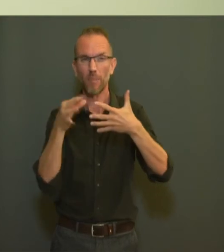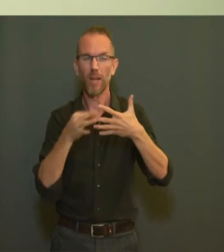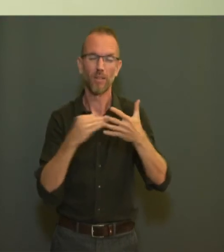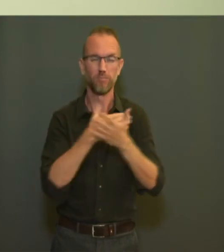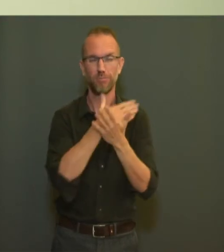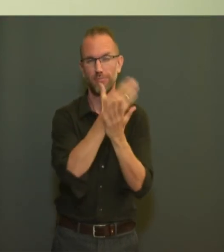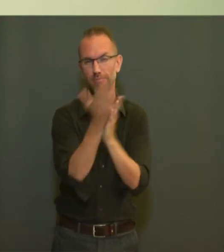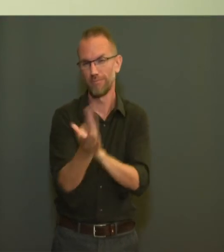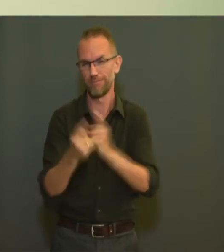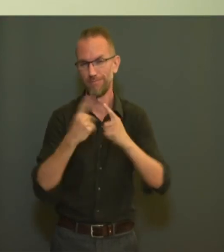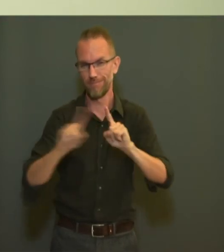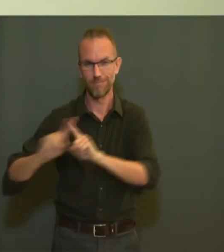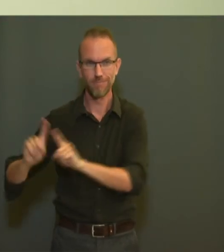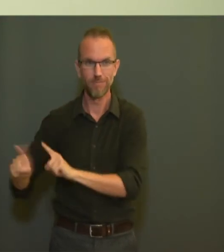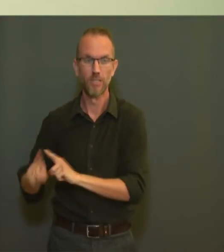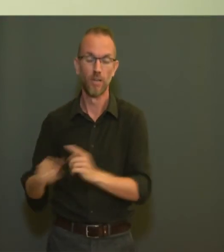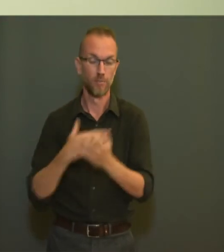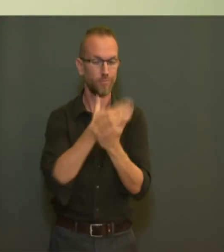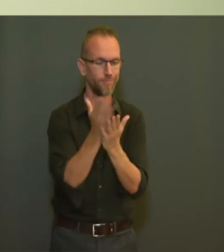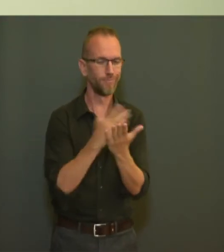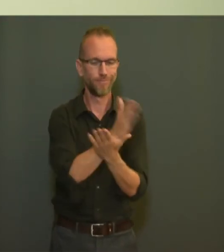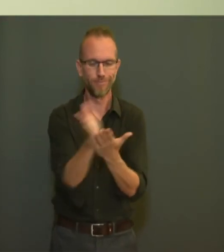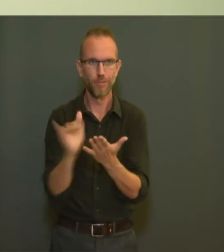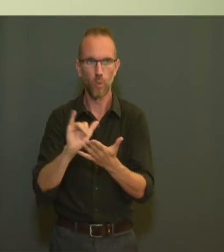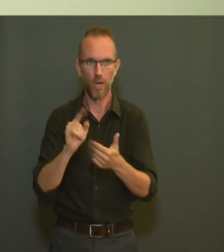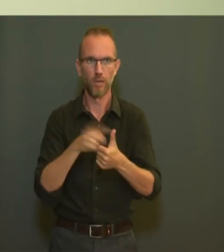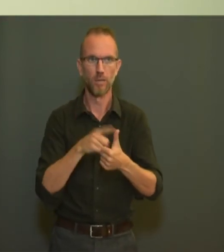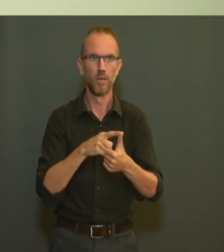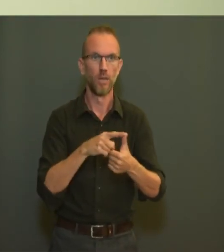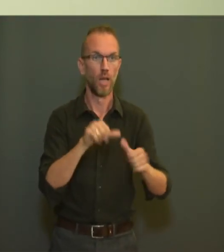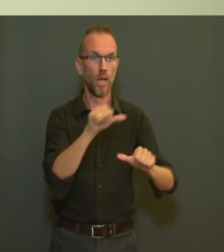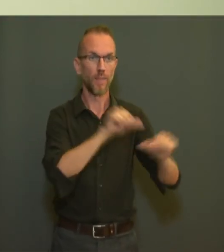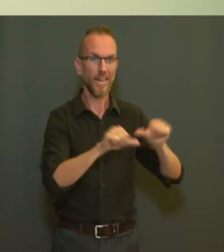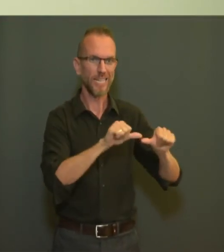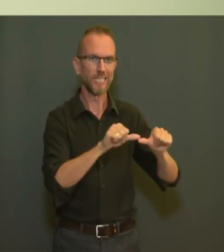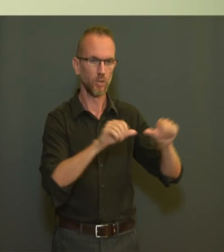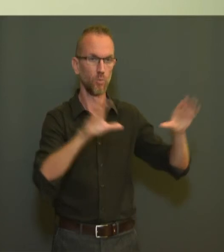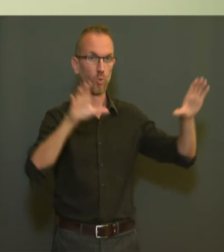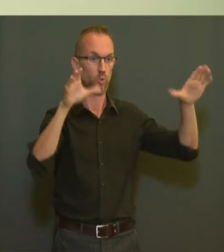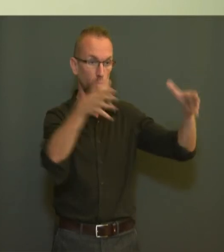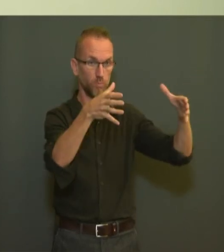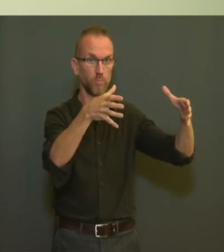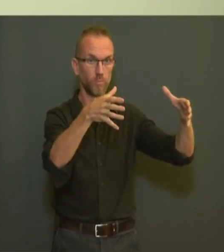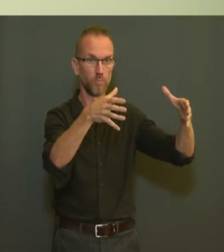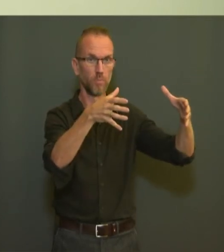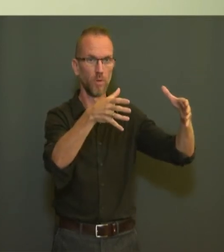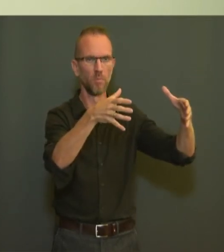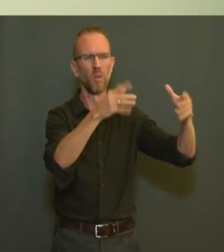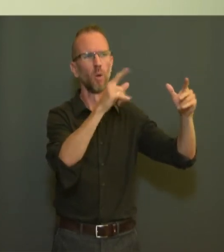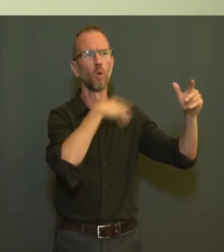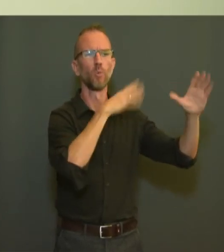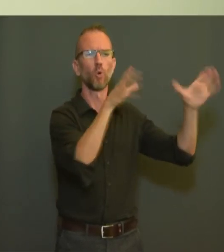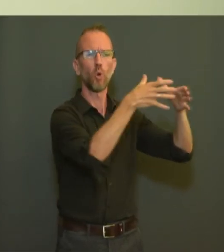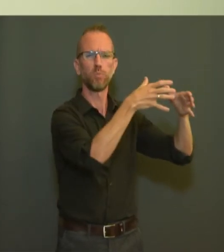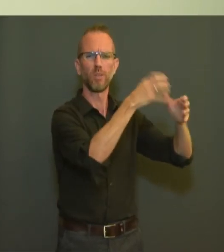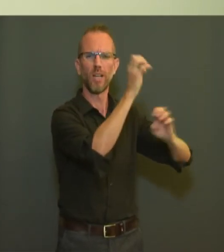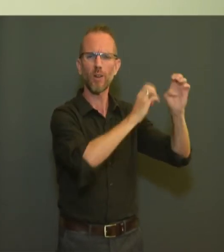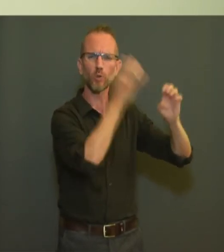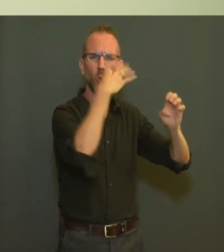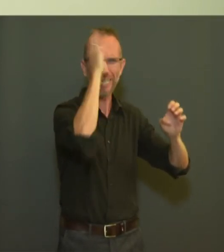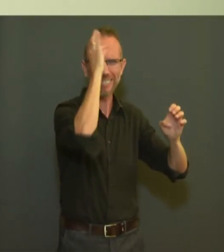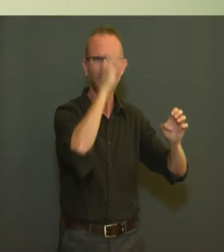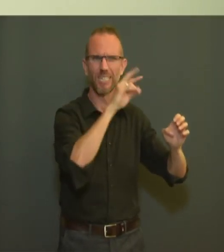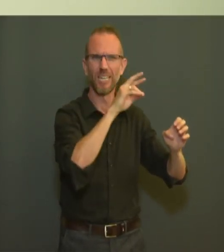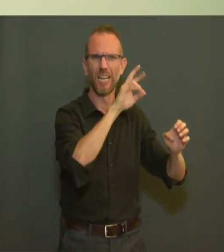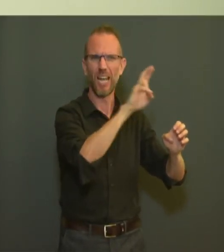qui vont être analysés par le groupe d'évaluation du risque, ce qui en anglais donne l'acronyme de RAC que vous avez